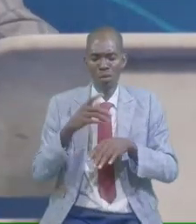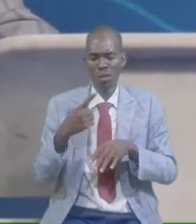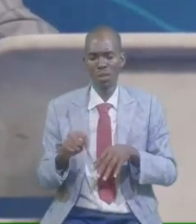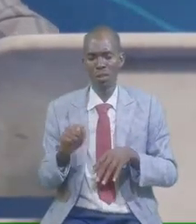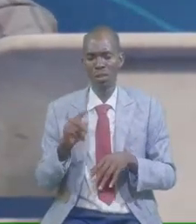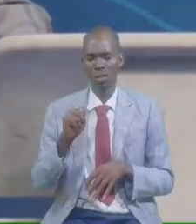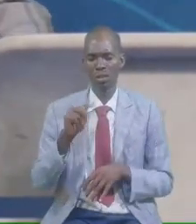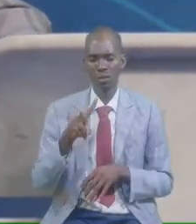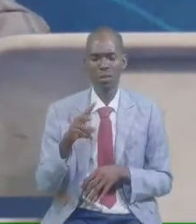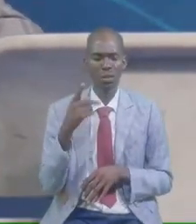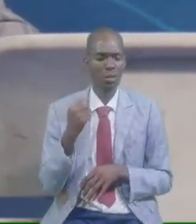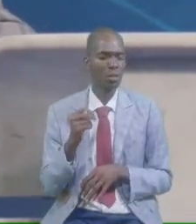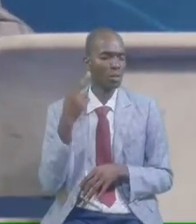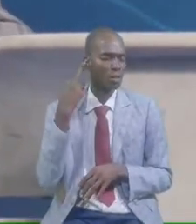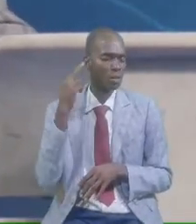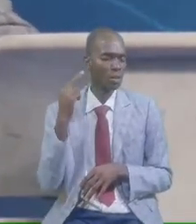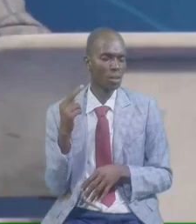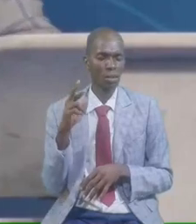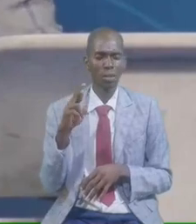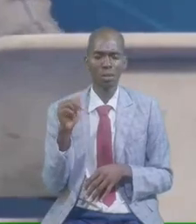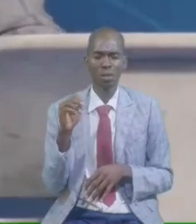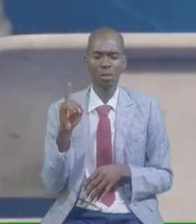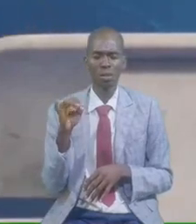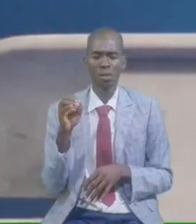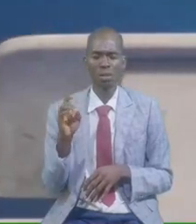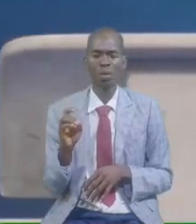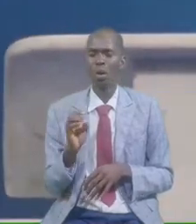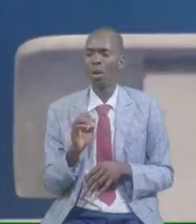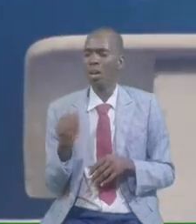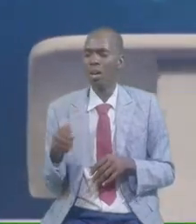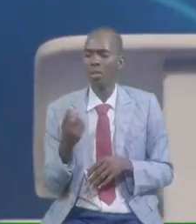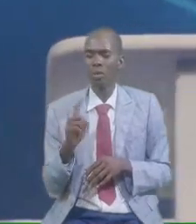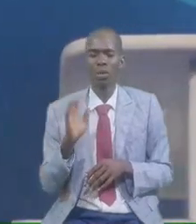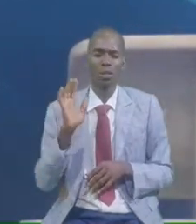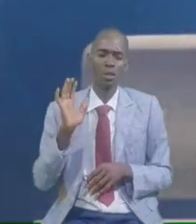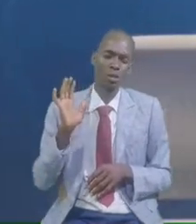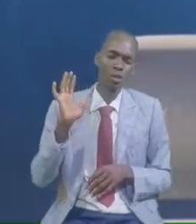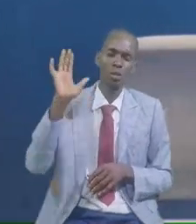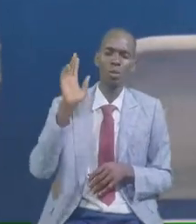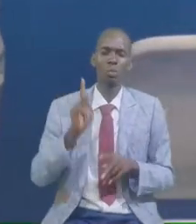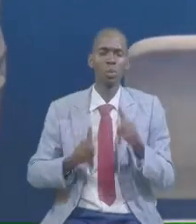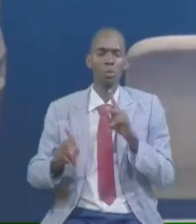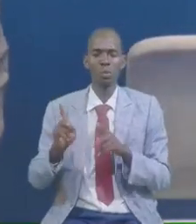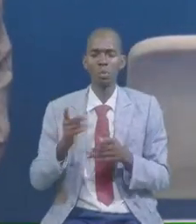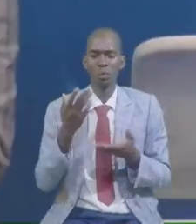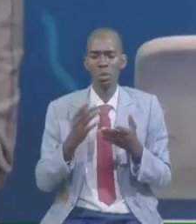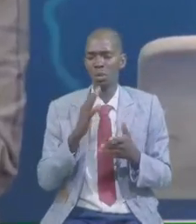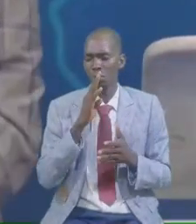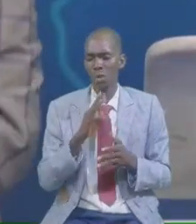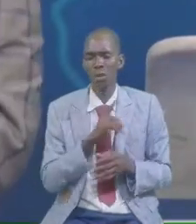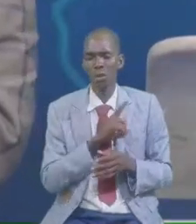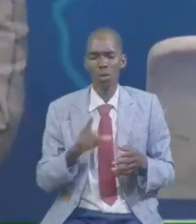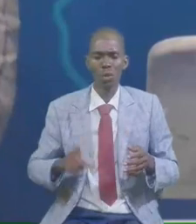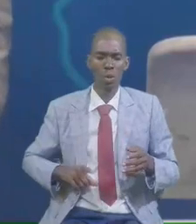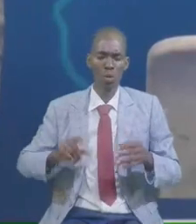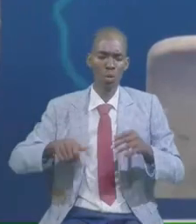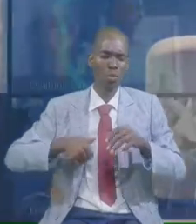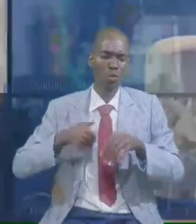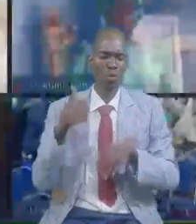la radio, partout ton peuple se trouve, confirme les miracles